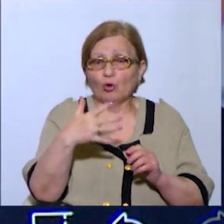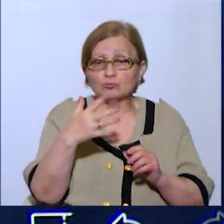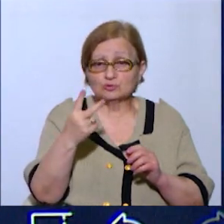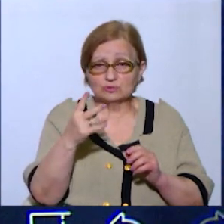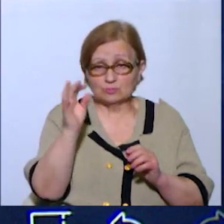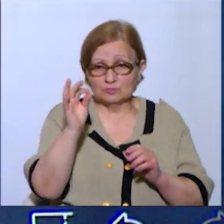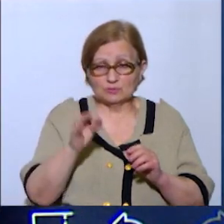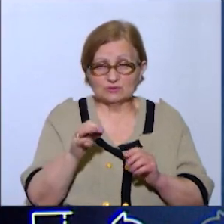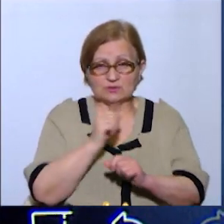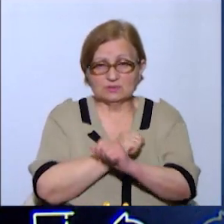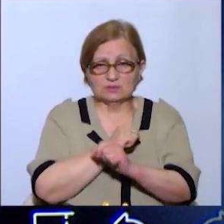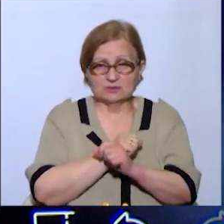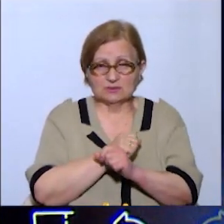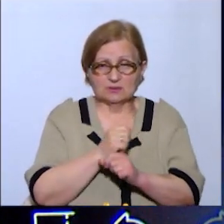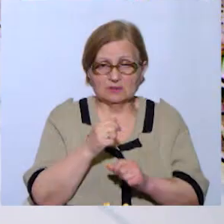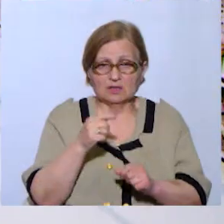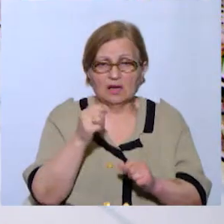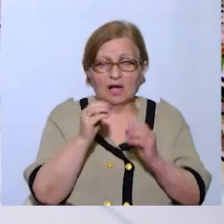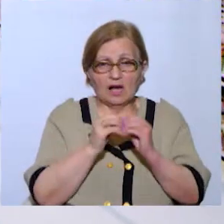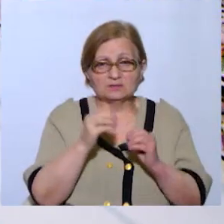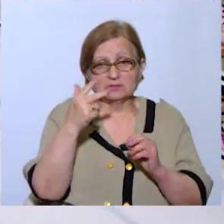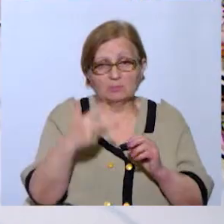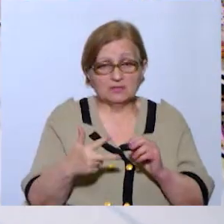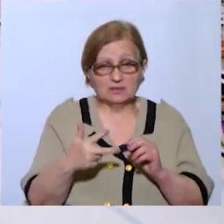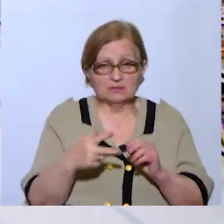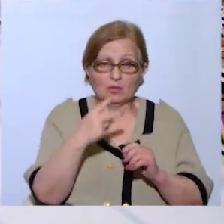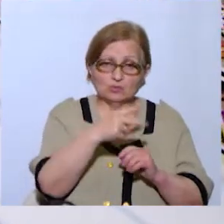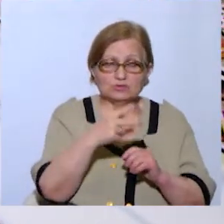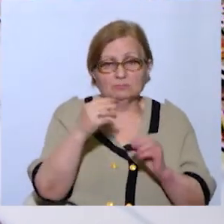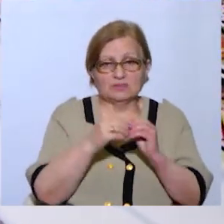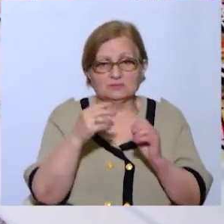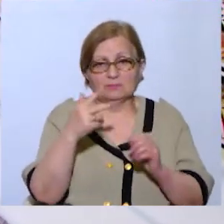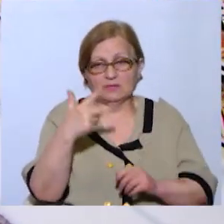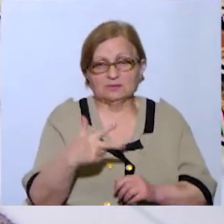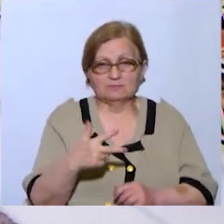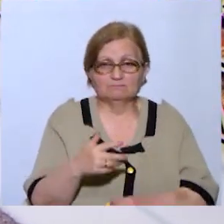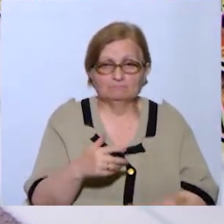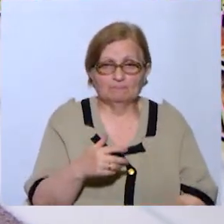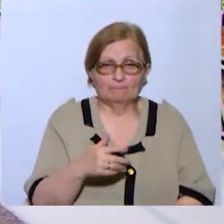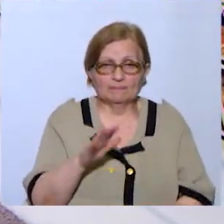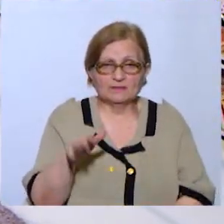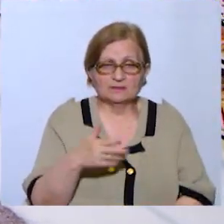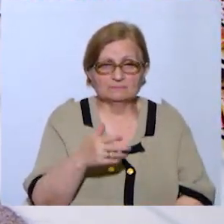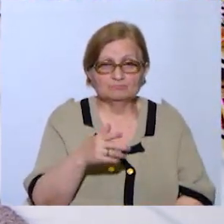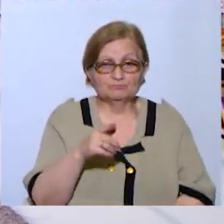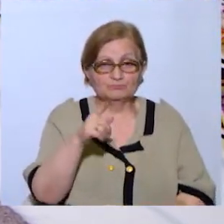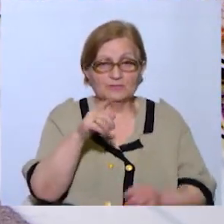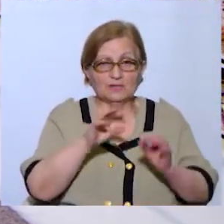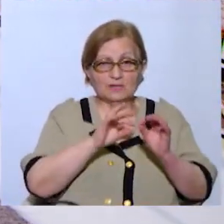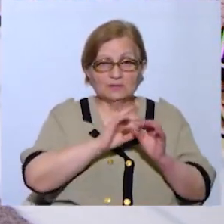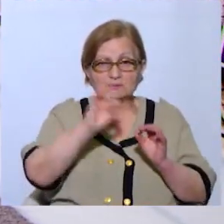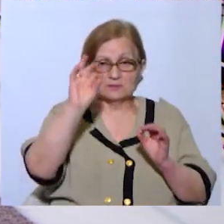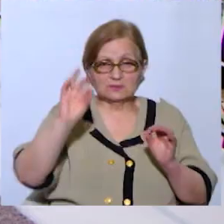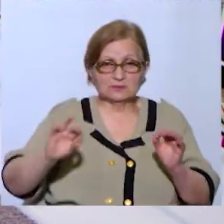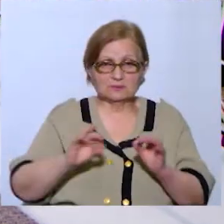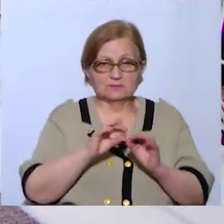42%-იანი ხსნარი. პასუხი 10^13 და 20^13. შემდეგი ამოცანა: წრეწირი, რომლის ცენტრია